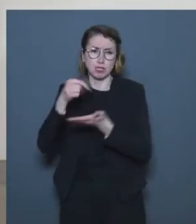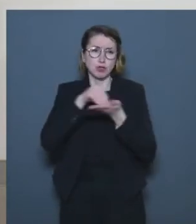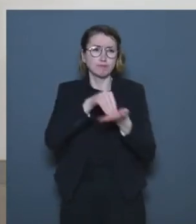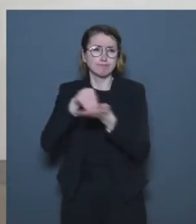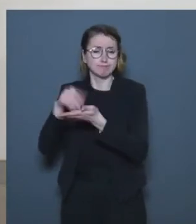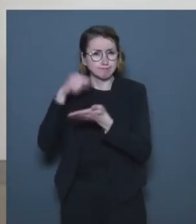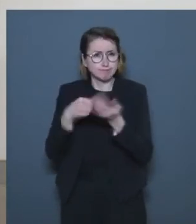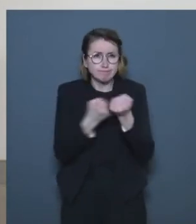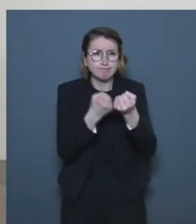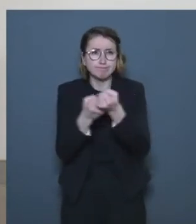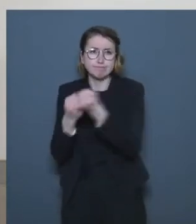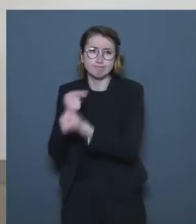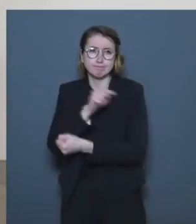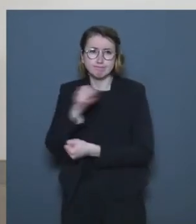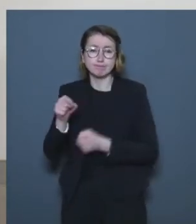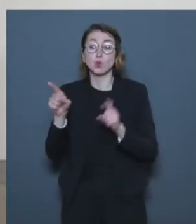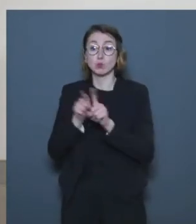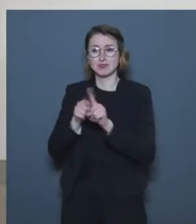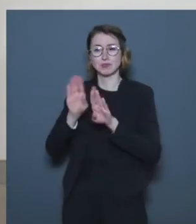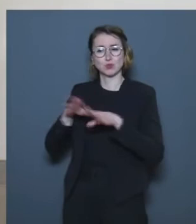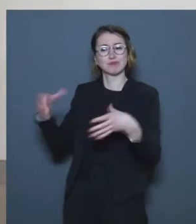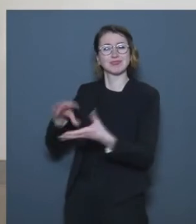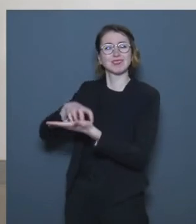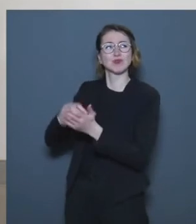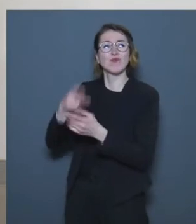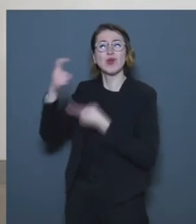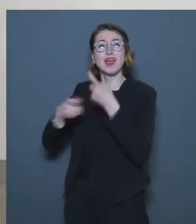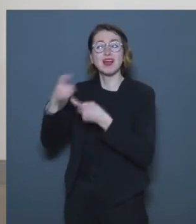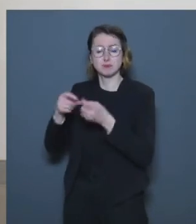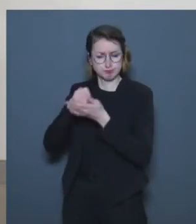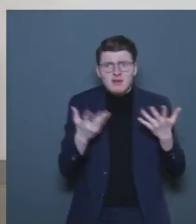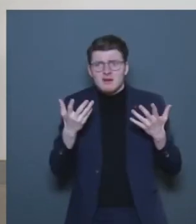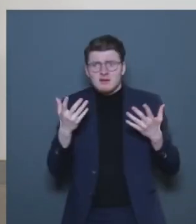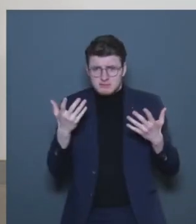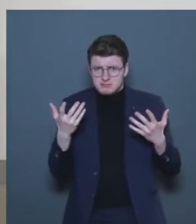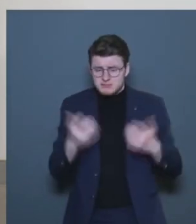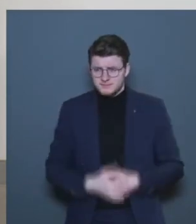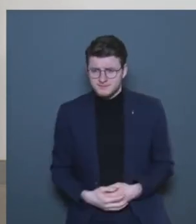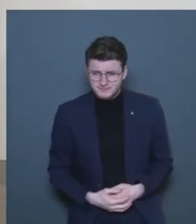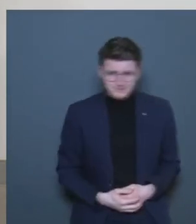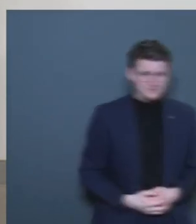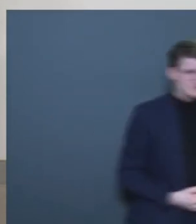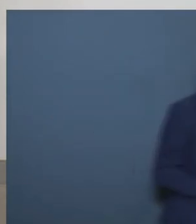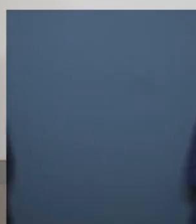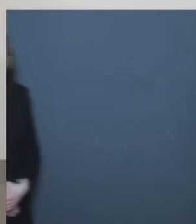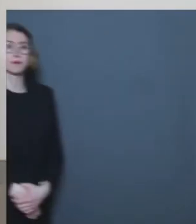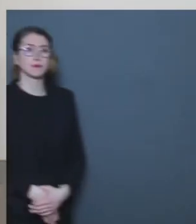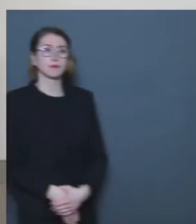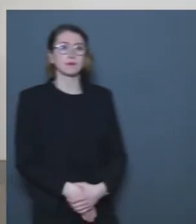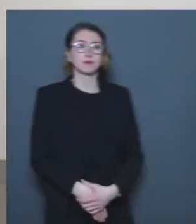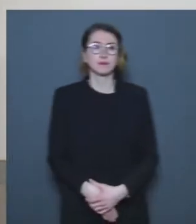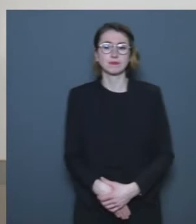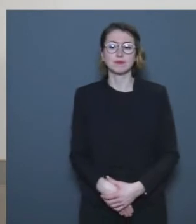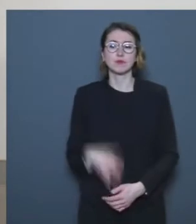des voyages. Nous allons instaurer des mesures additionnelles. Dernière parole aux jeunes. Nous